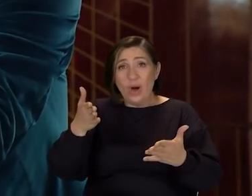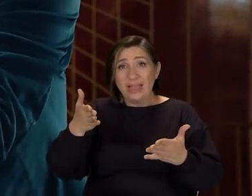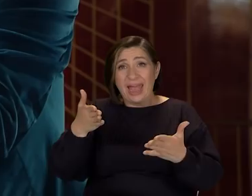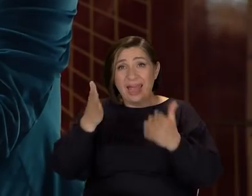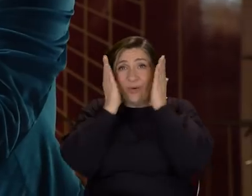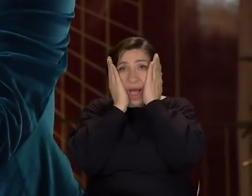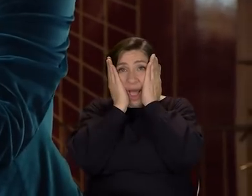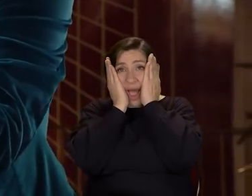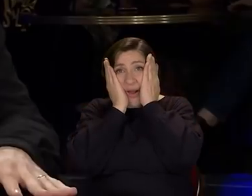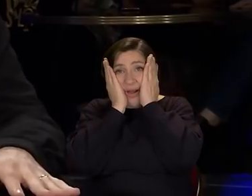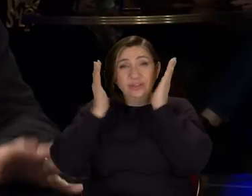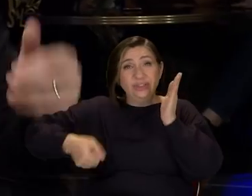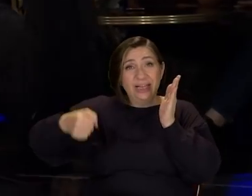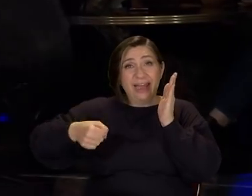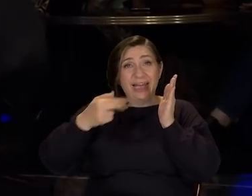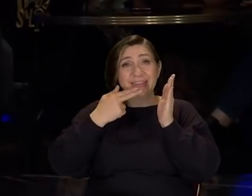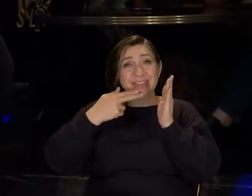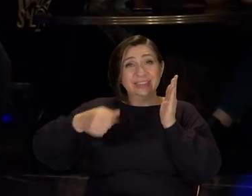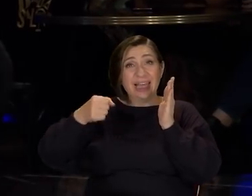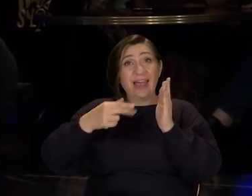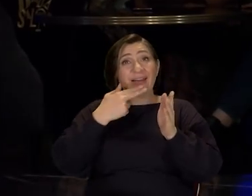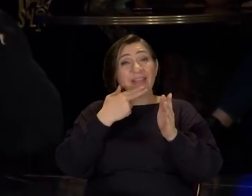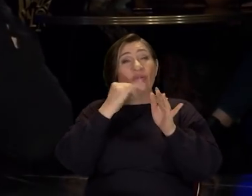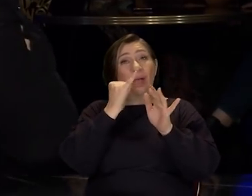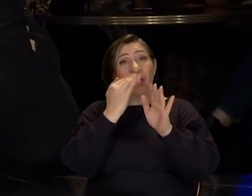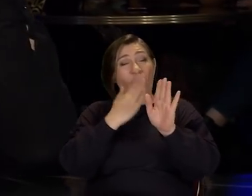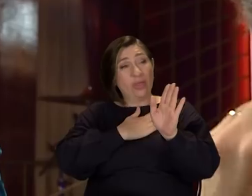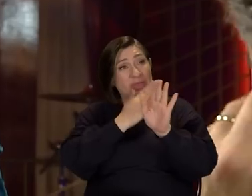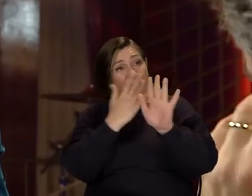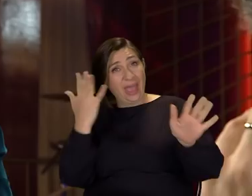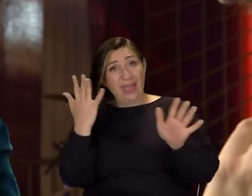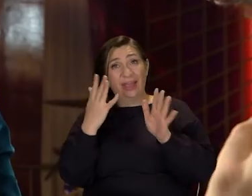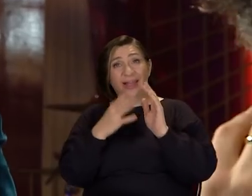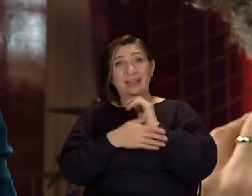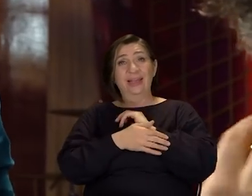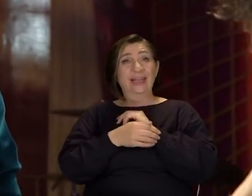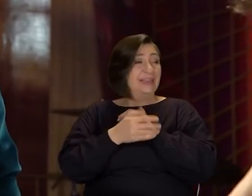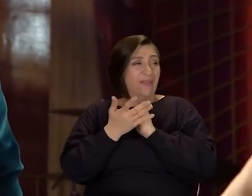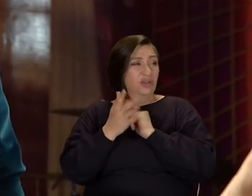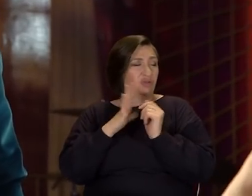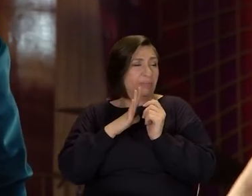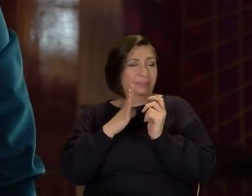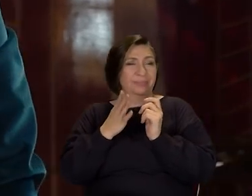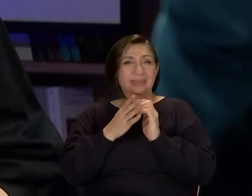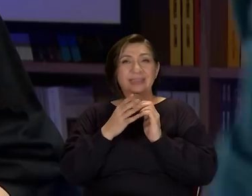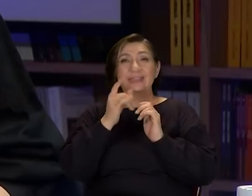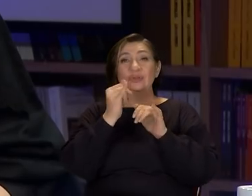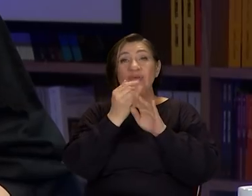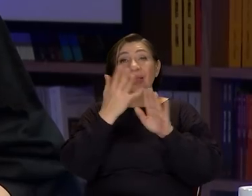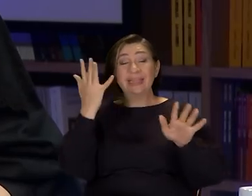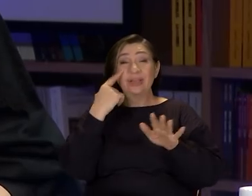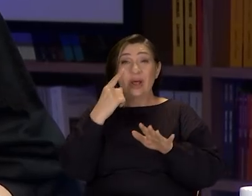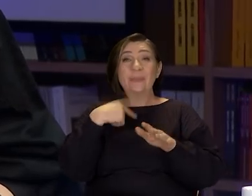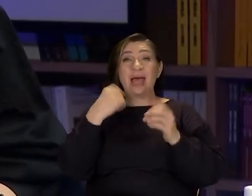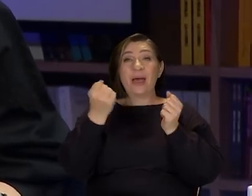halde. Ve kadınlar tuvaletin önünde. Ve kadın böyle çanta da böyle. Ne var canım filan. Siz tuvalet önünde yapıyorsunuz. Biz